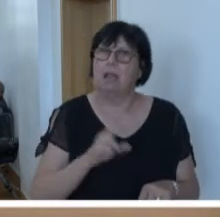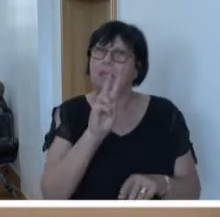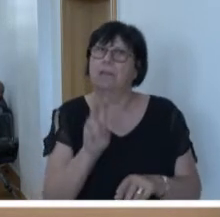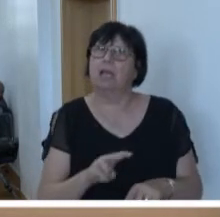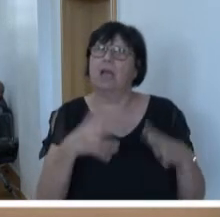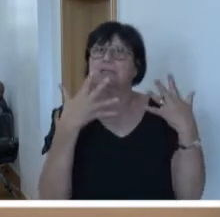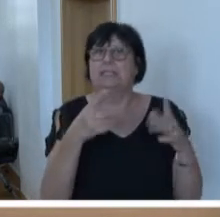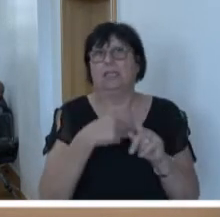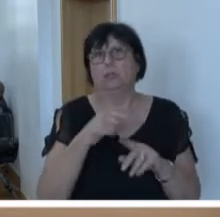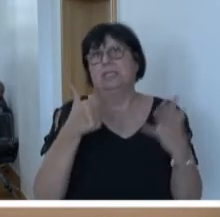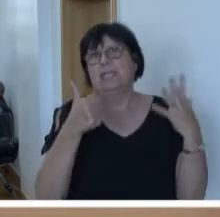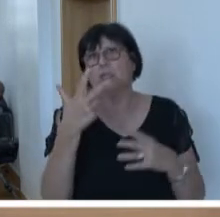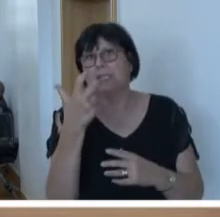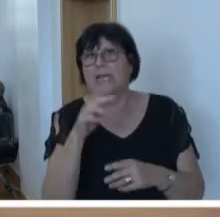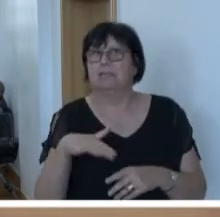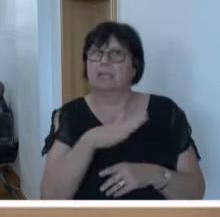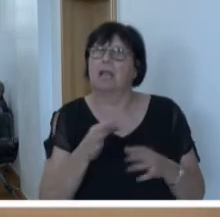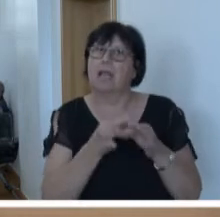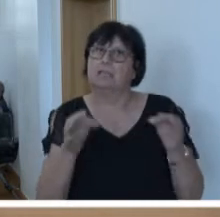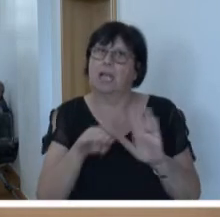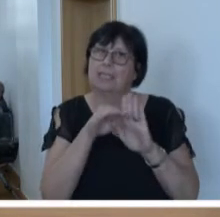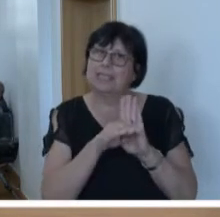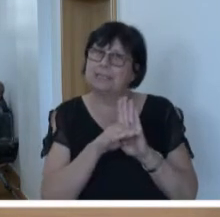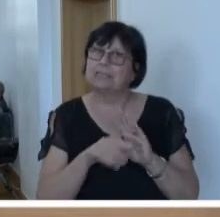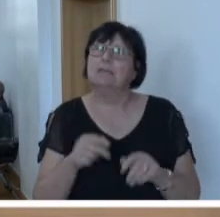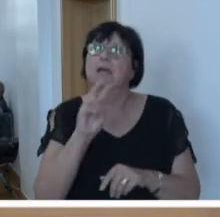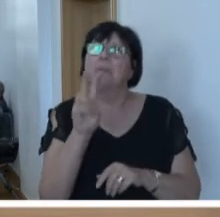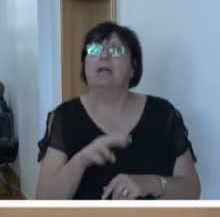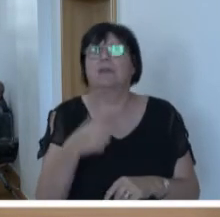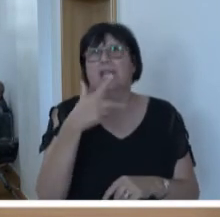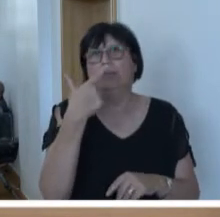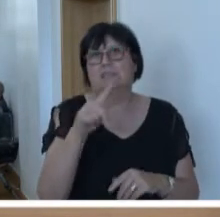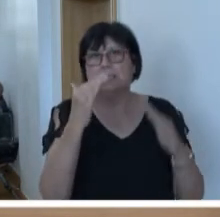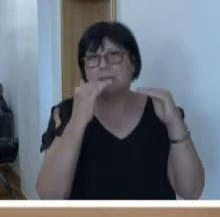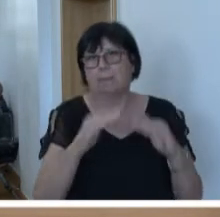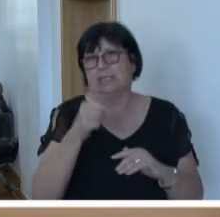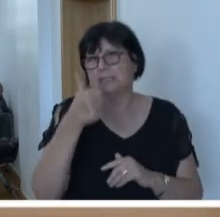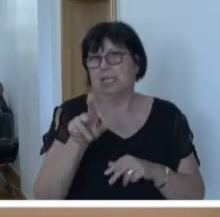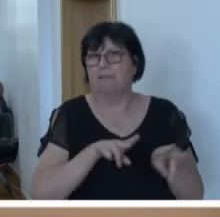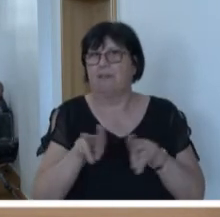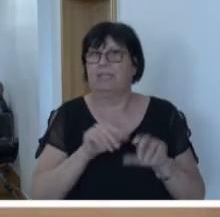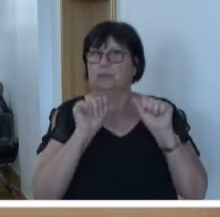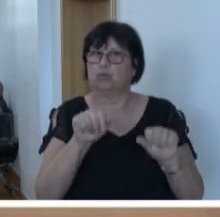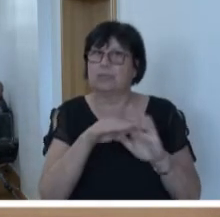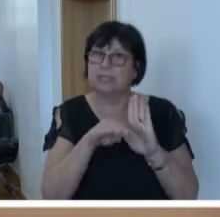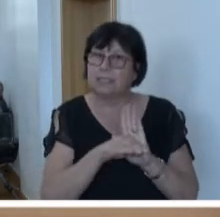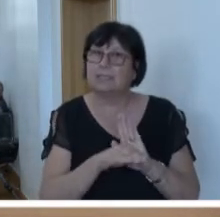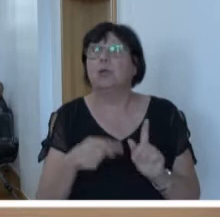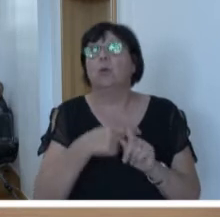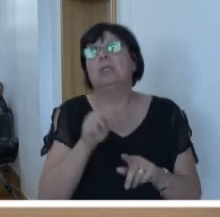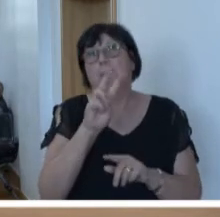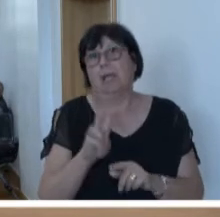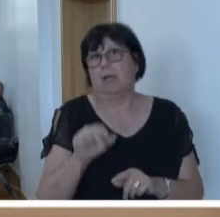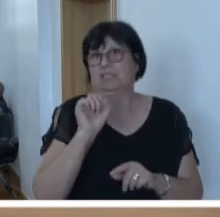10 und 36 des Landtagsgesetzes, Paragraph 23 Absatz 1 des Verfassungsschutzgesetzes und